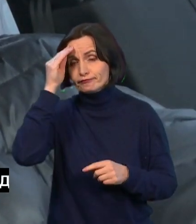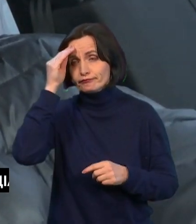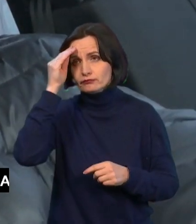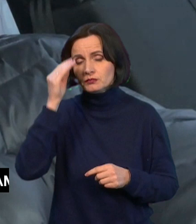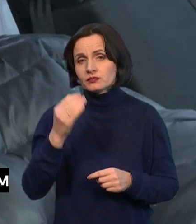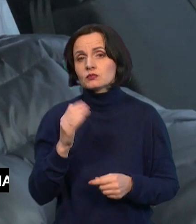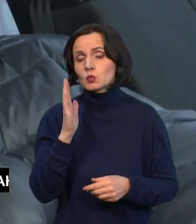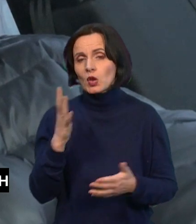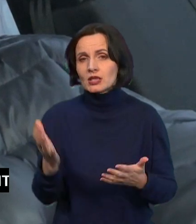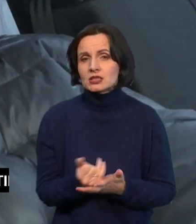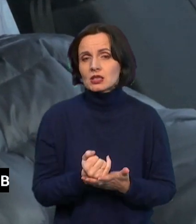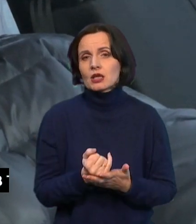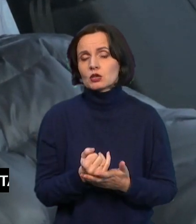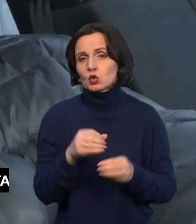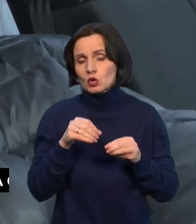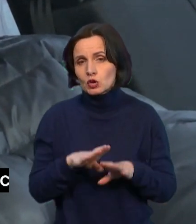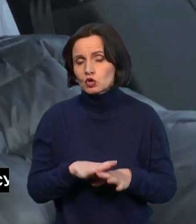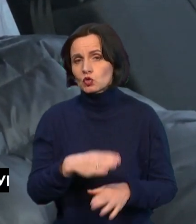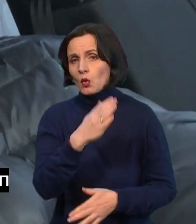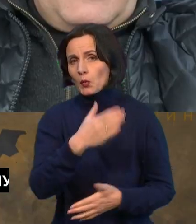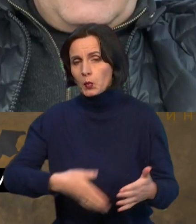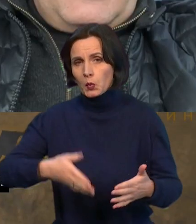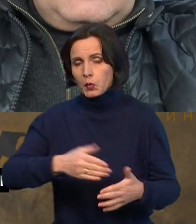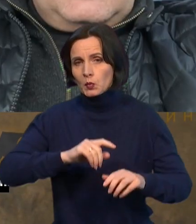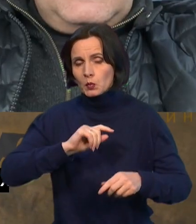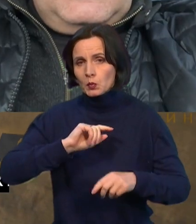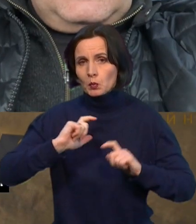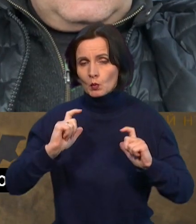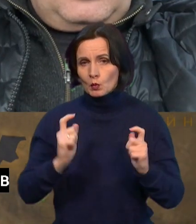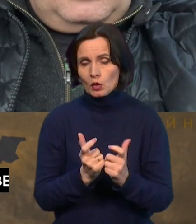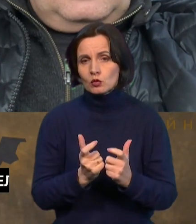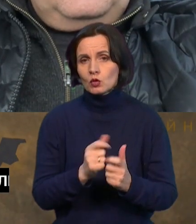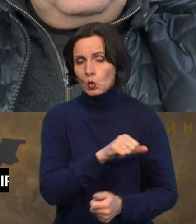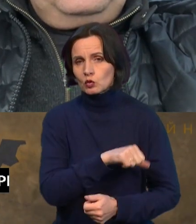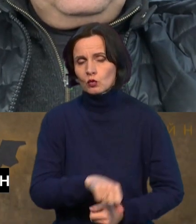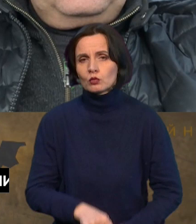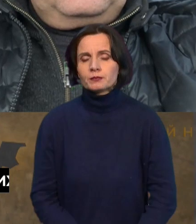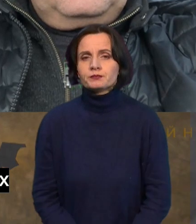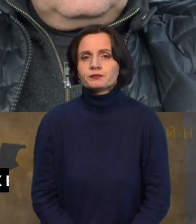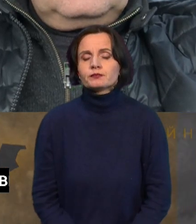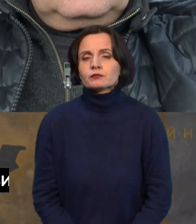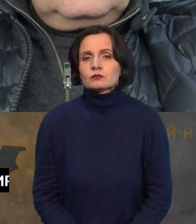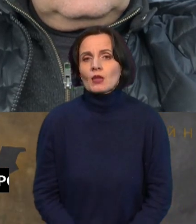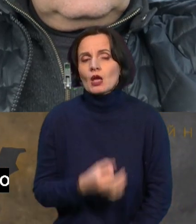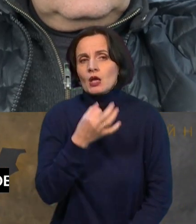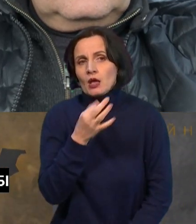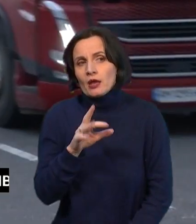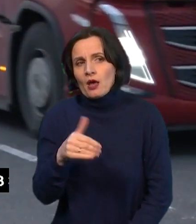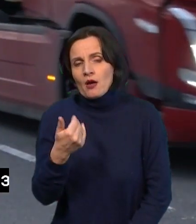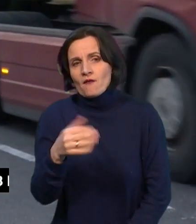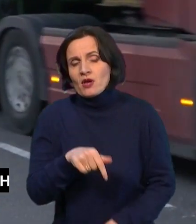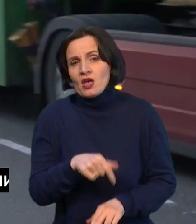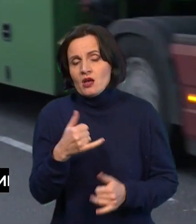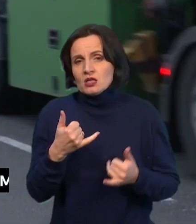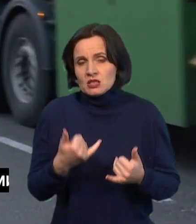знайдено компроміс для того, щоб зняти блокування з кордону. Пане Олеже, а як ви відчуваєте,